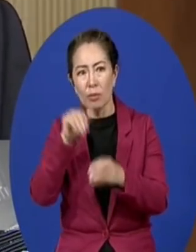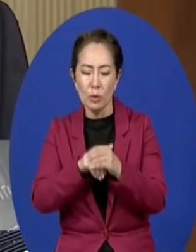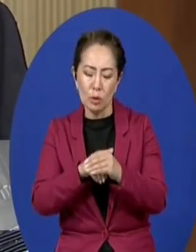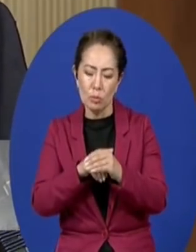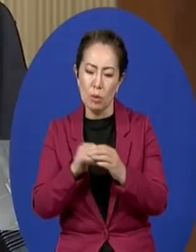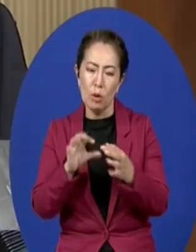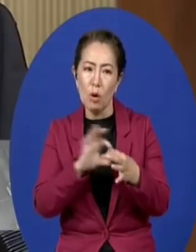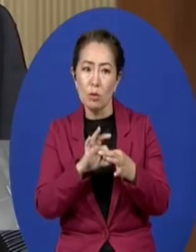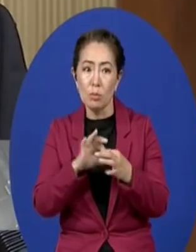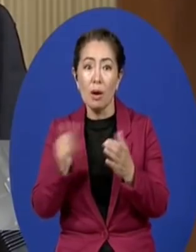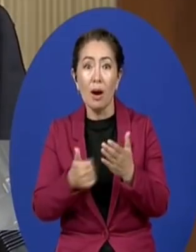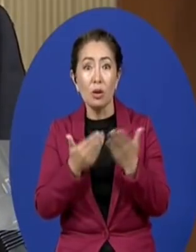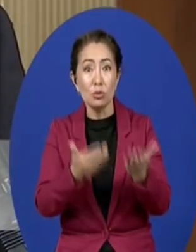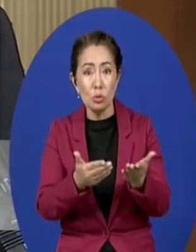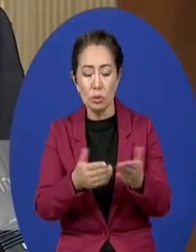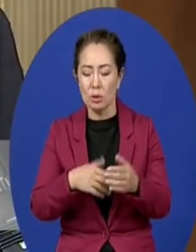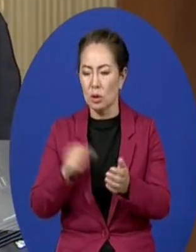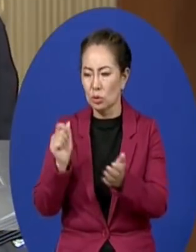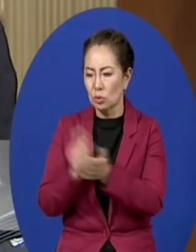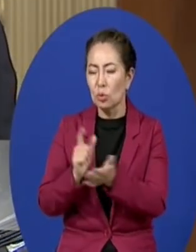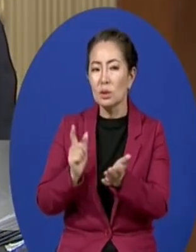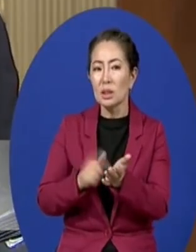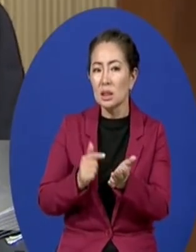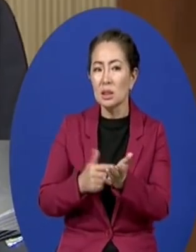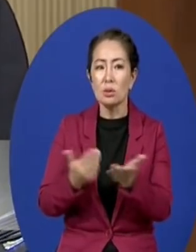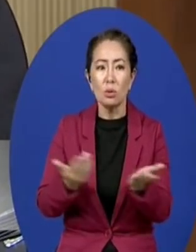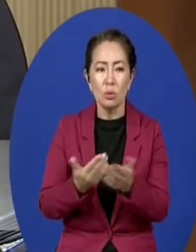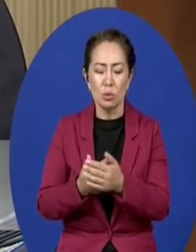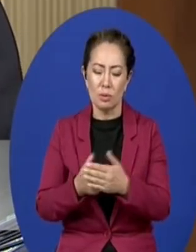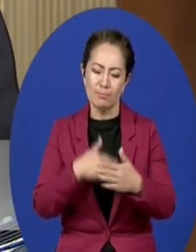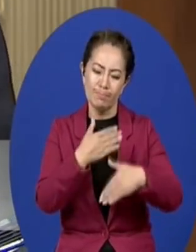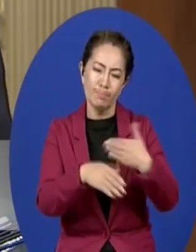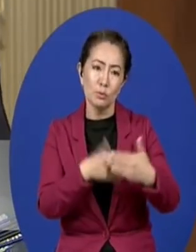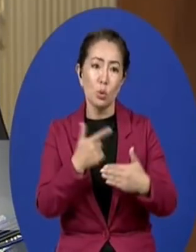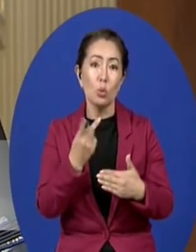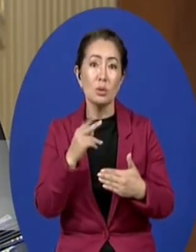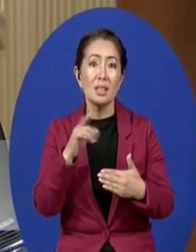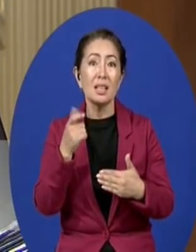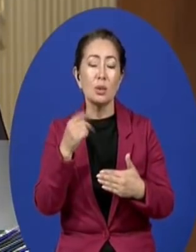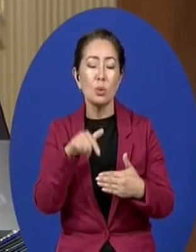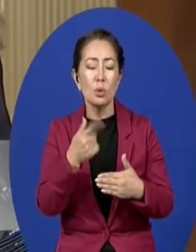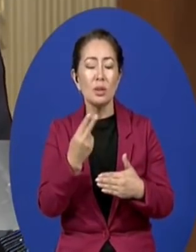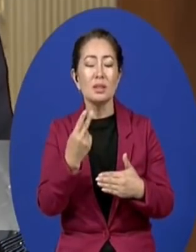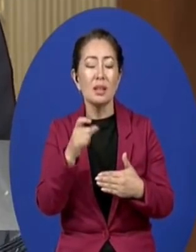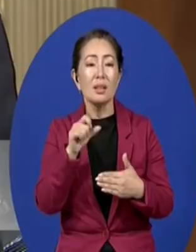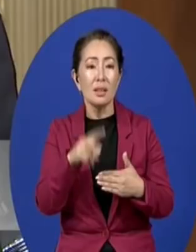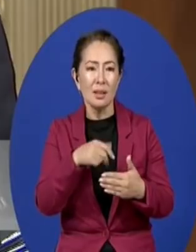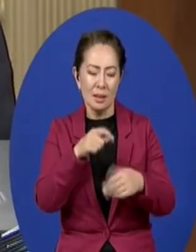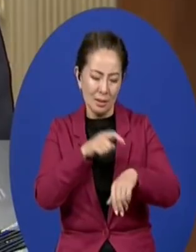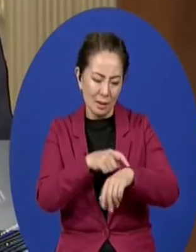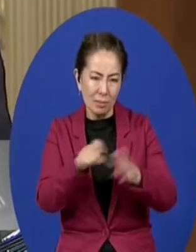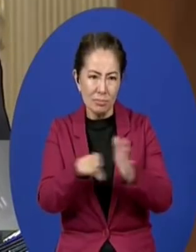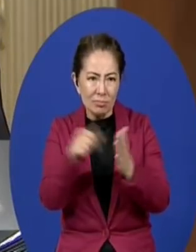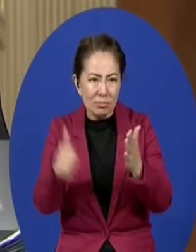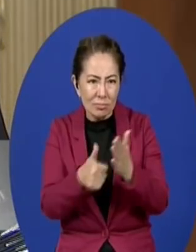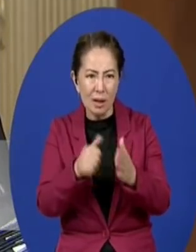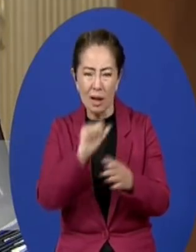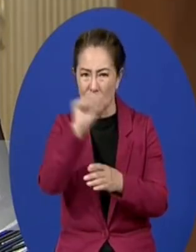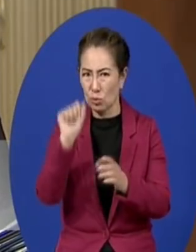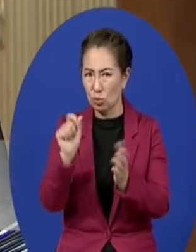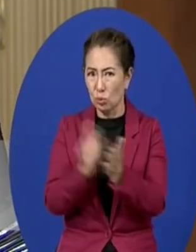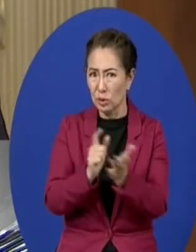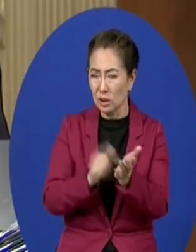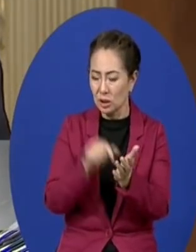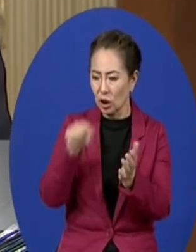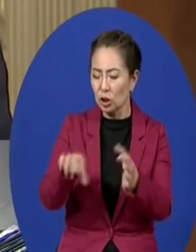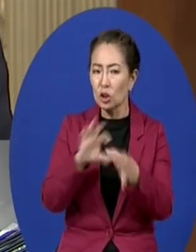уялдааг хангах шаардлагатай одоо гүйцэтгэлийг цаг хугацаатай хангуулах асуудал нэгэн чухал байгаа учраас